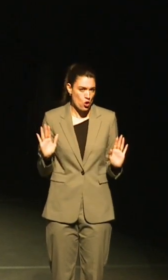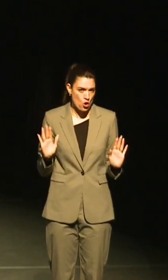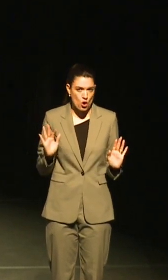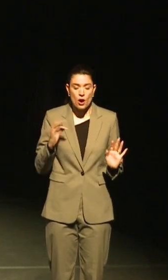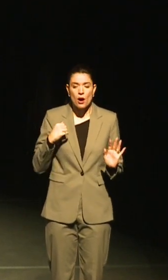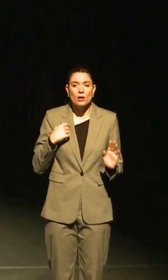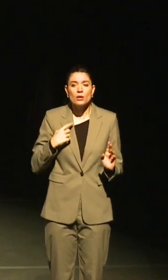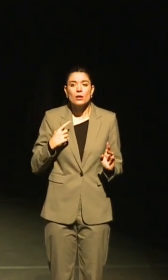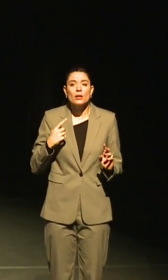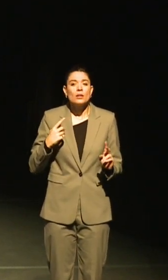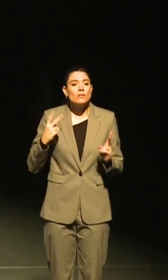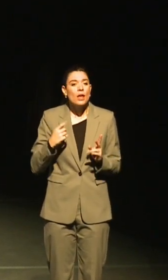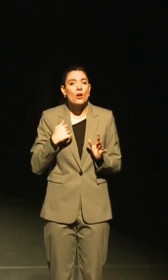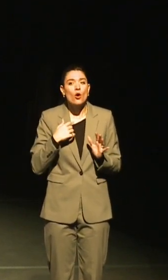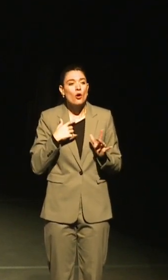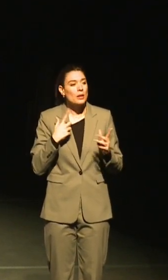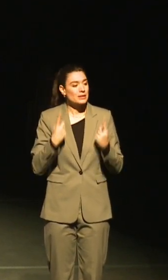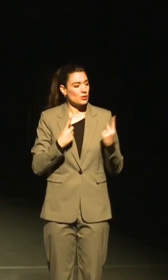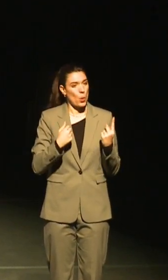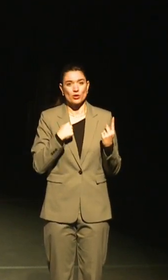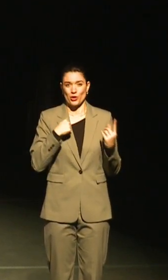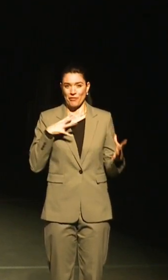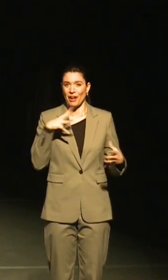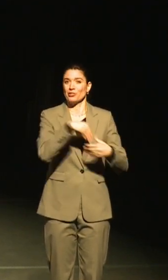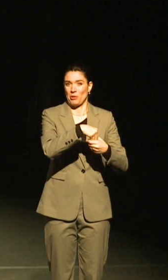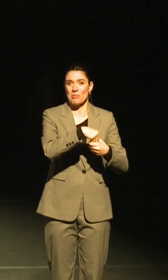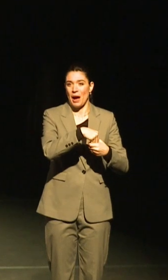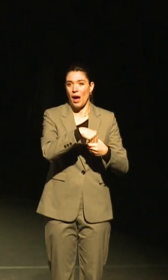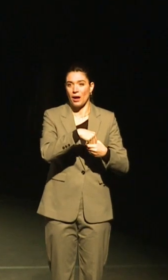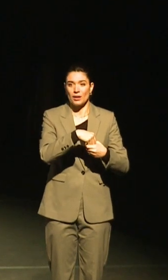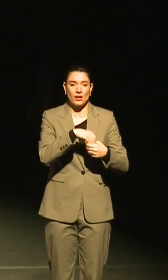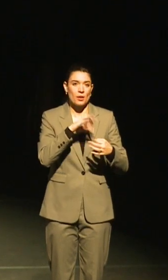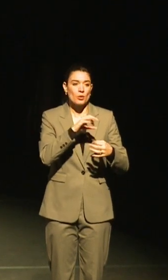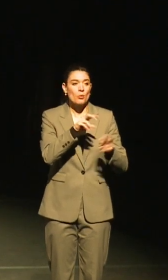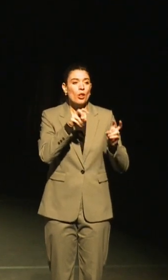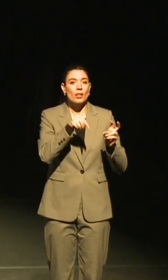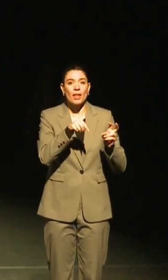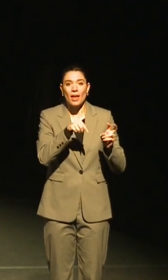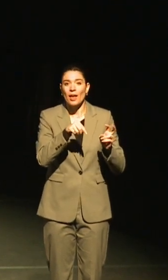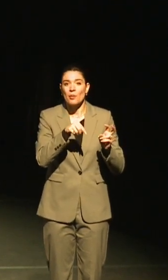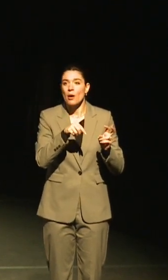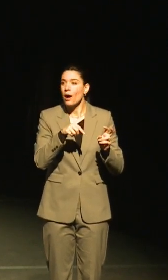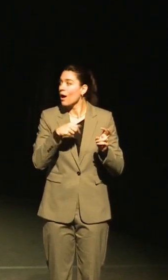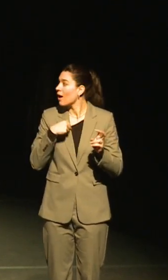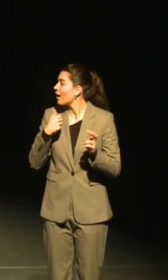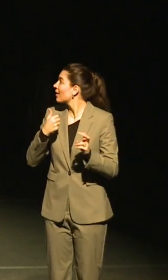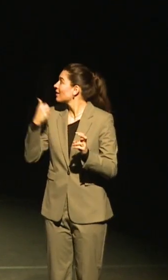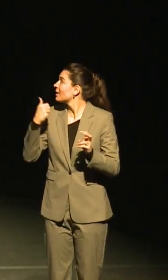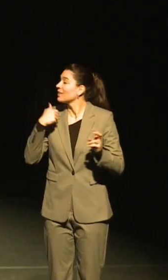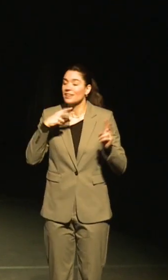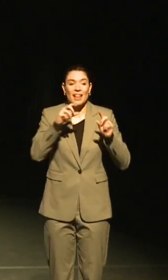il fatto di essere inserita in questo Panel che fa riferimento a così a se vi pare mi è sembrato fantastico